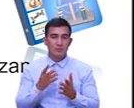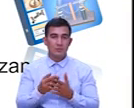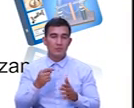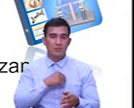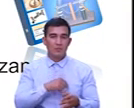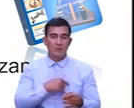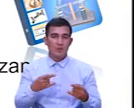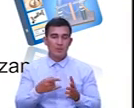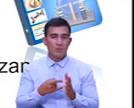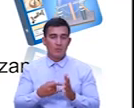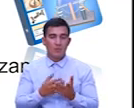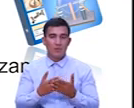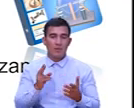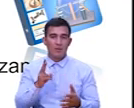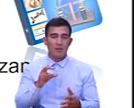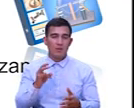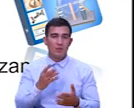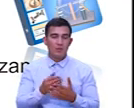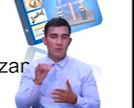ta'siri, Kulon qonuni.